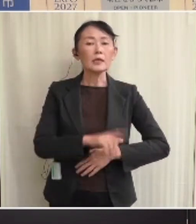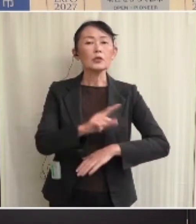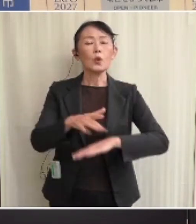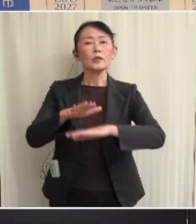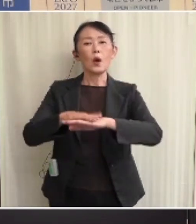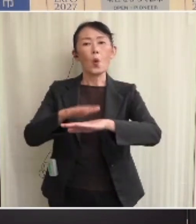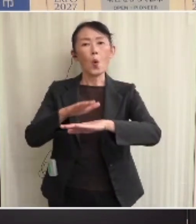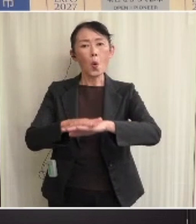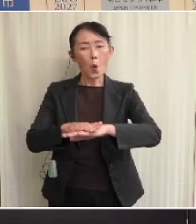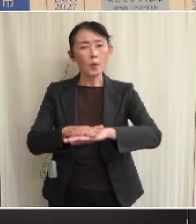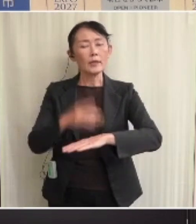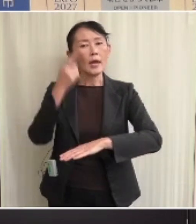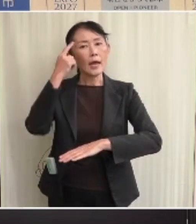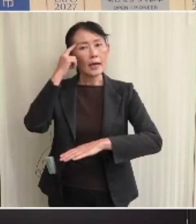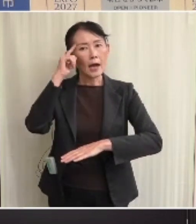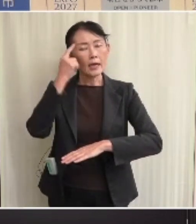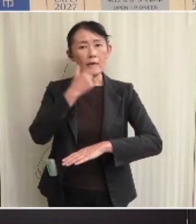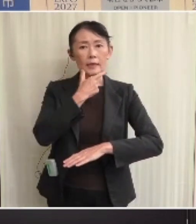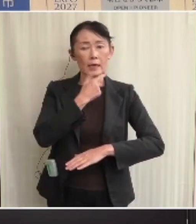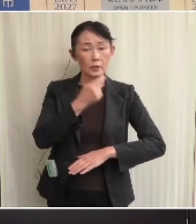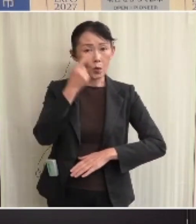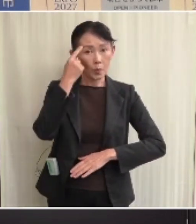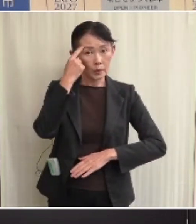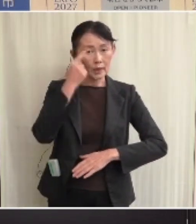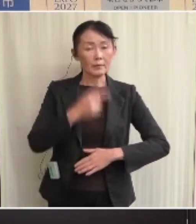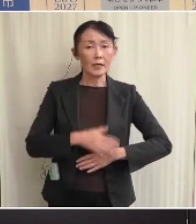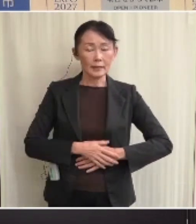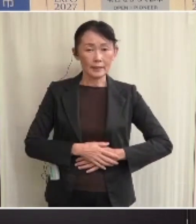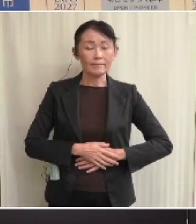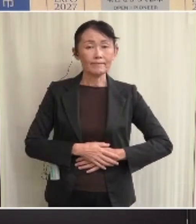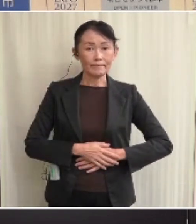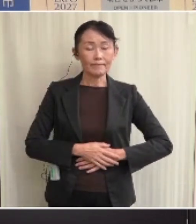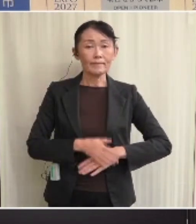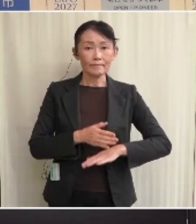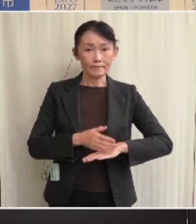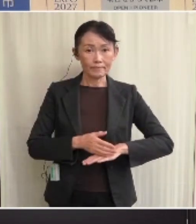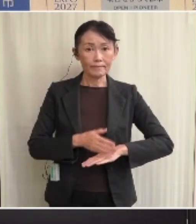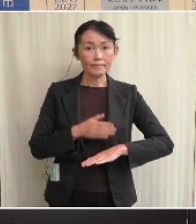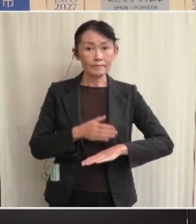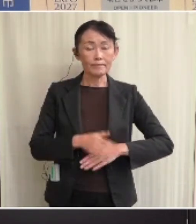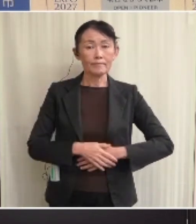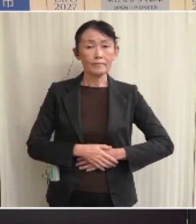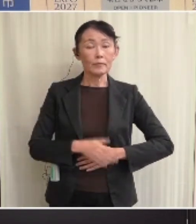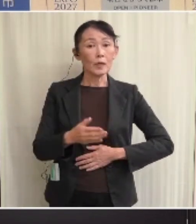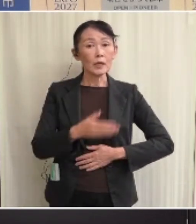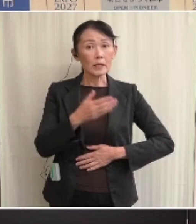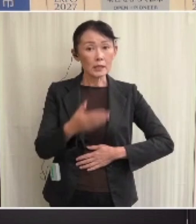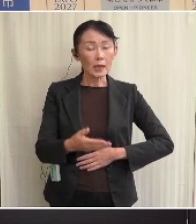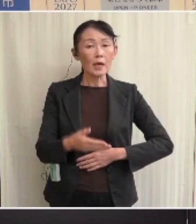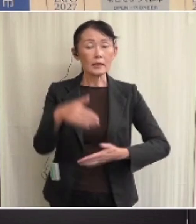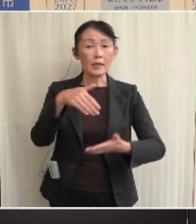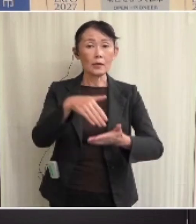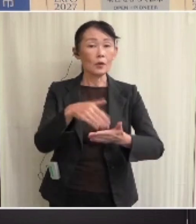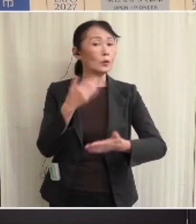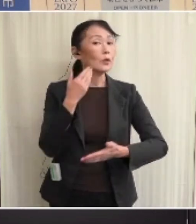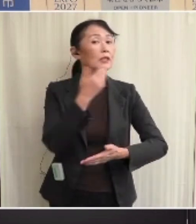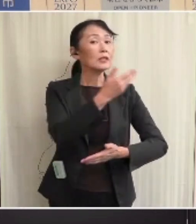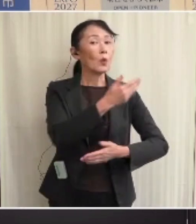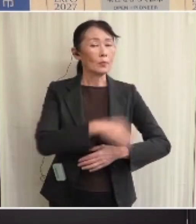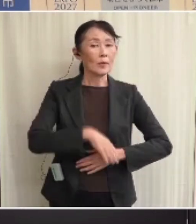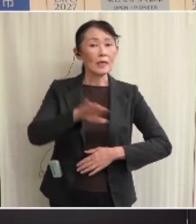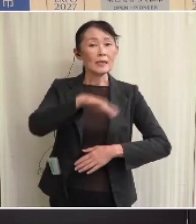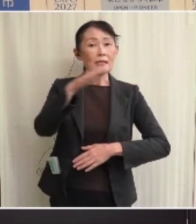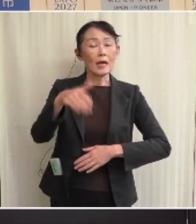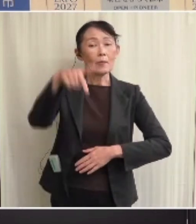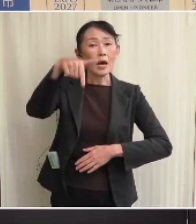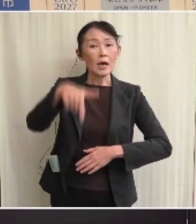進めていきたいというふうに考えております。 はい、分かりました。ありがとうございます。続いてすみません、私から最後で山下